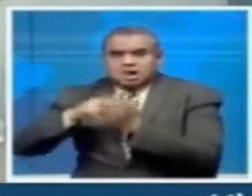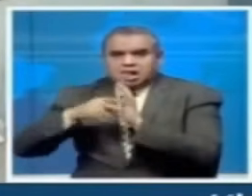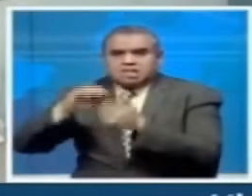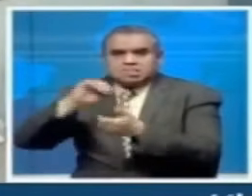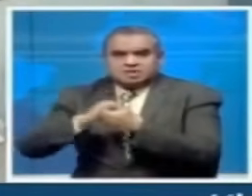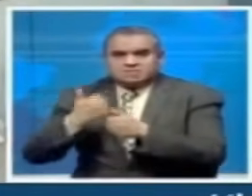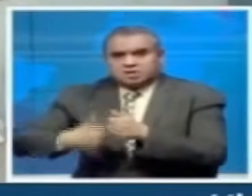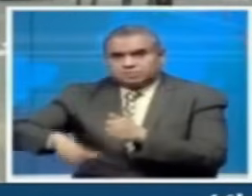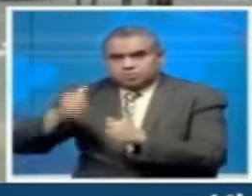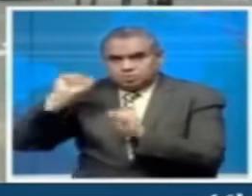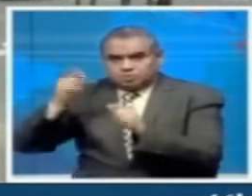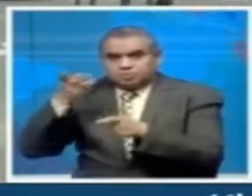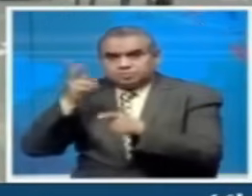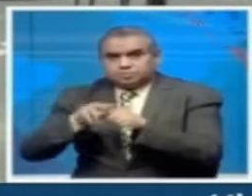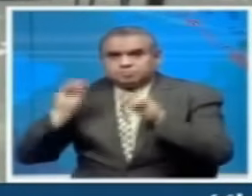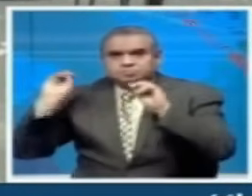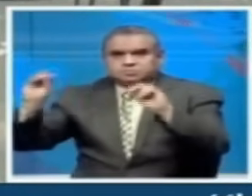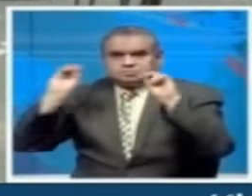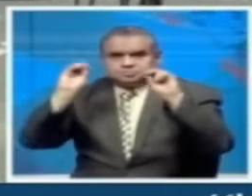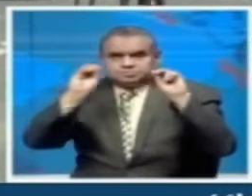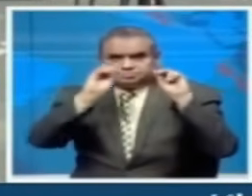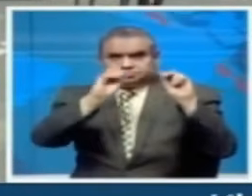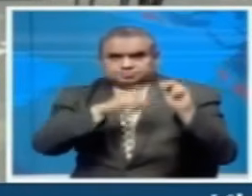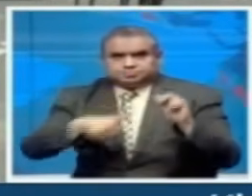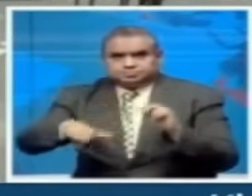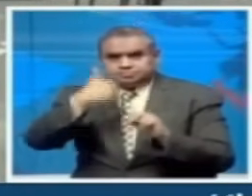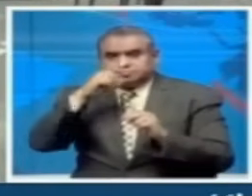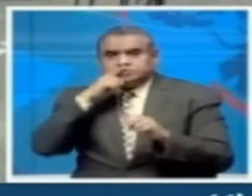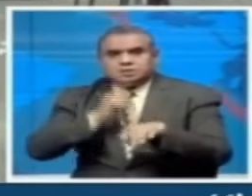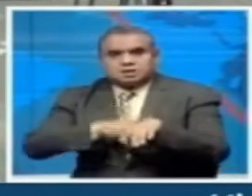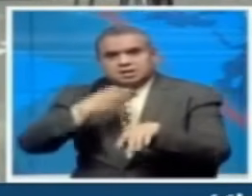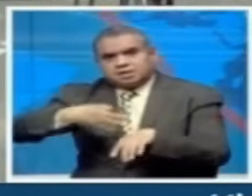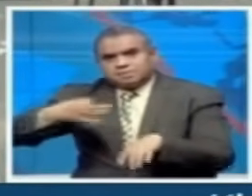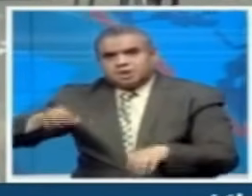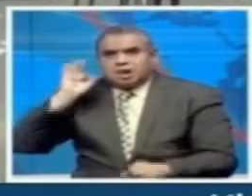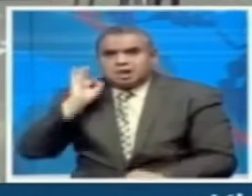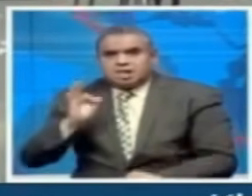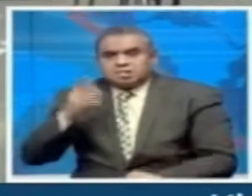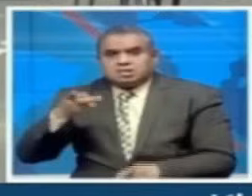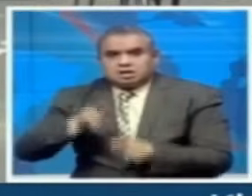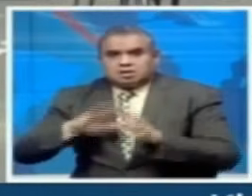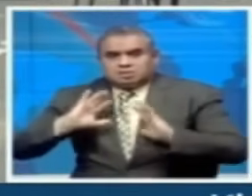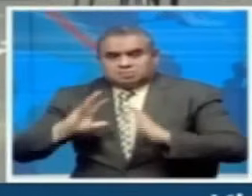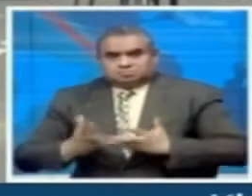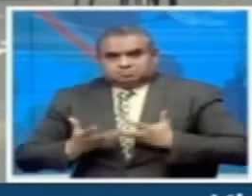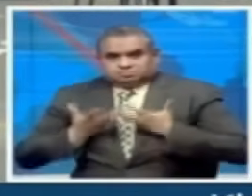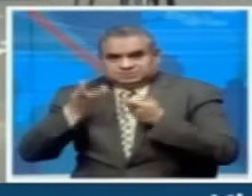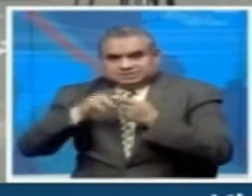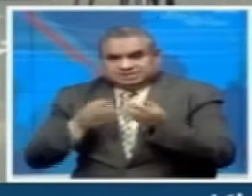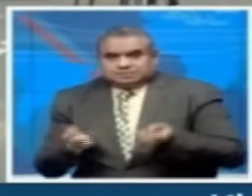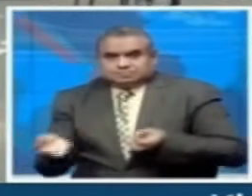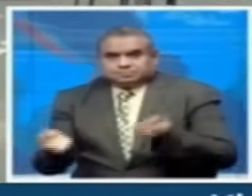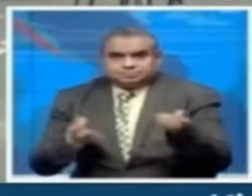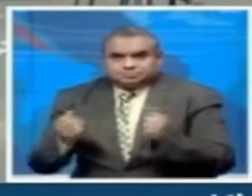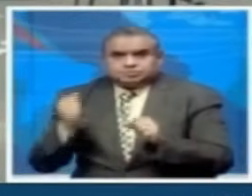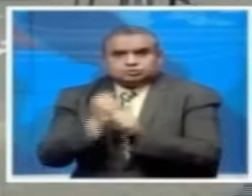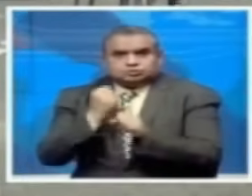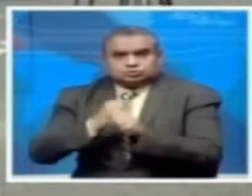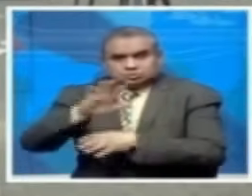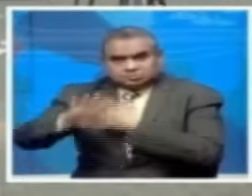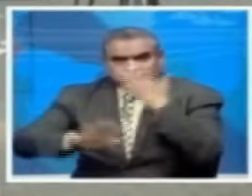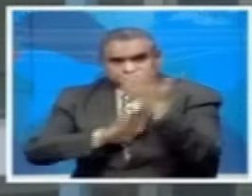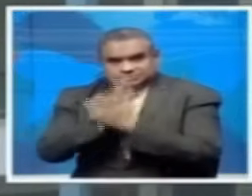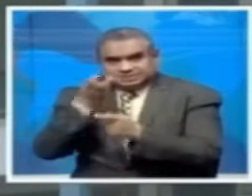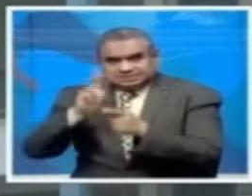الاتفاق، كما دعا جميع الأطراف المعنية إلى الوفاء بالتزاماتها والامتناع عن الاستفزازات أو أي أعمال يمكن